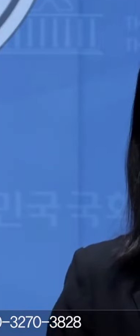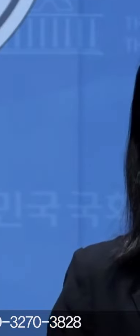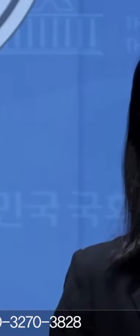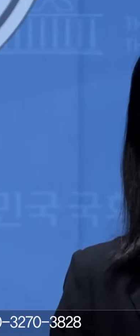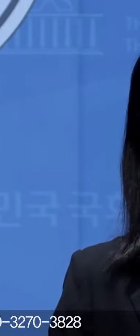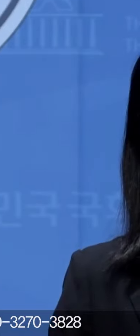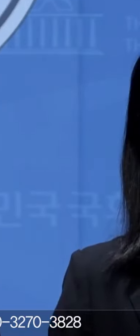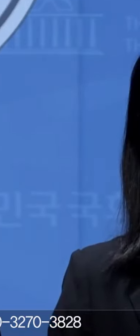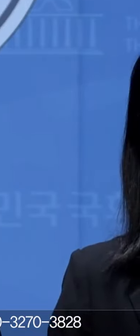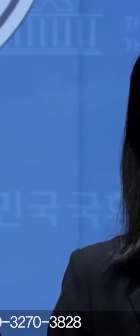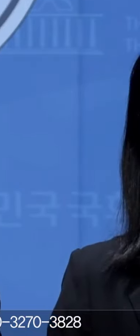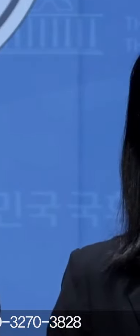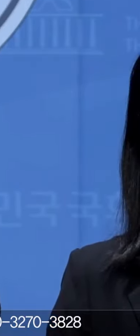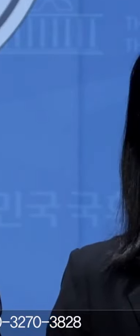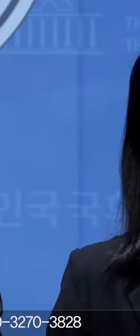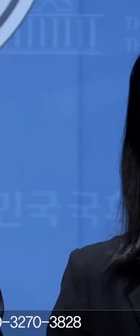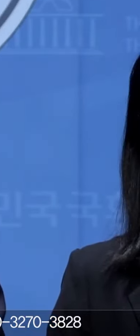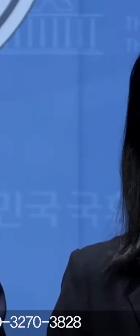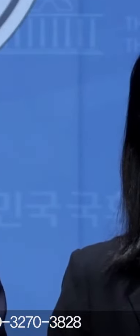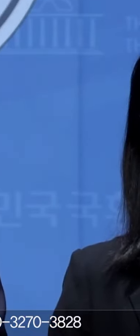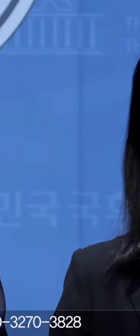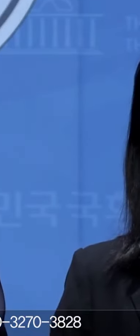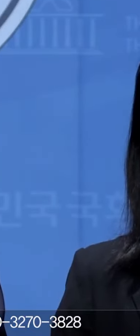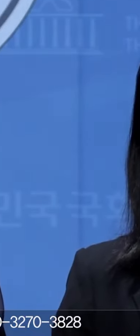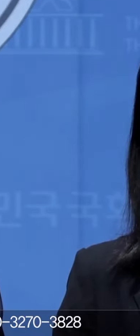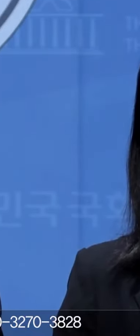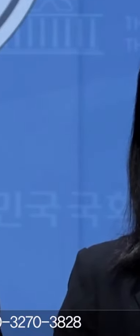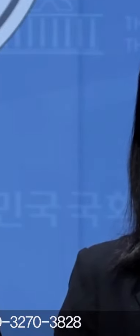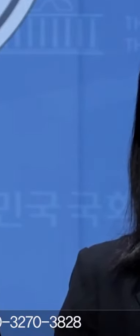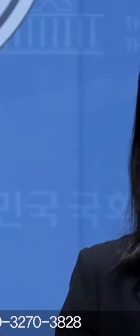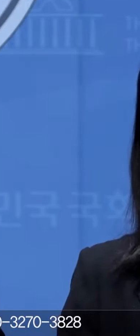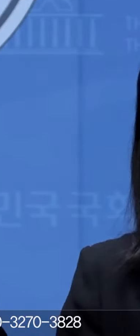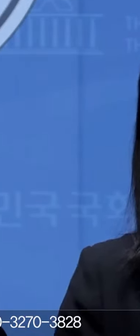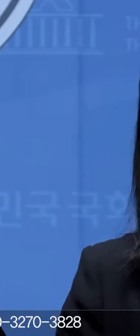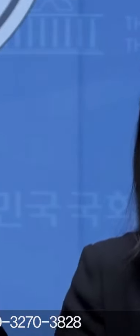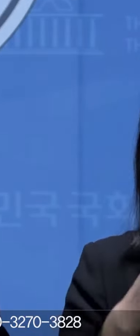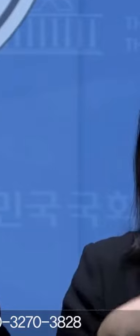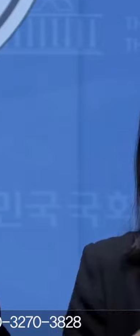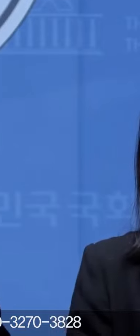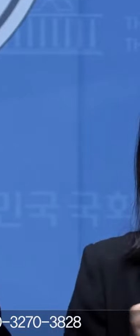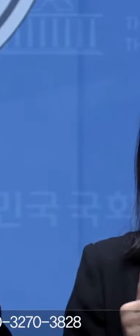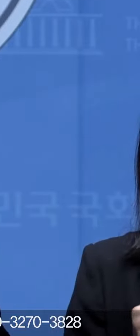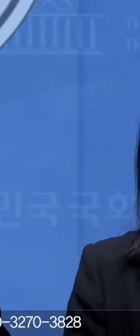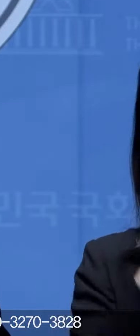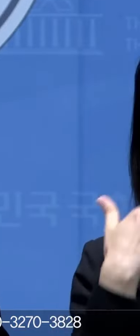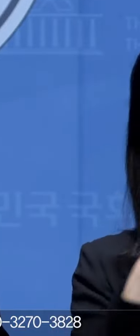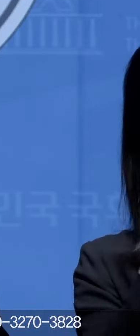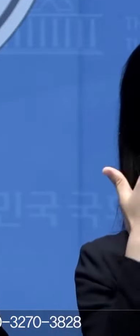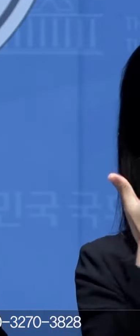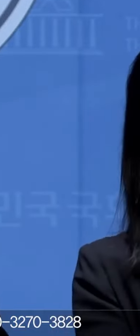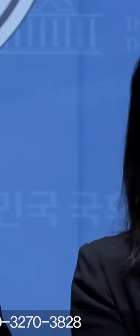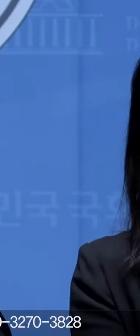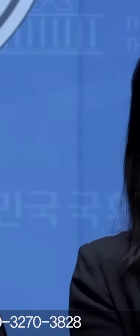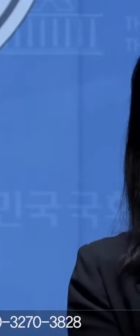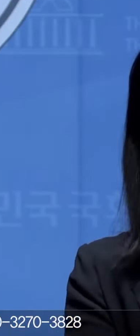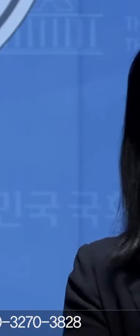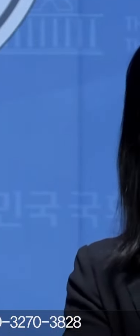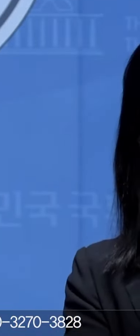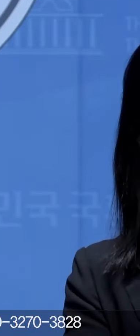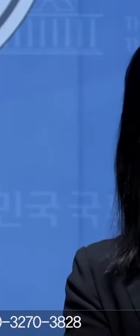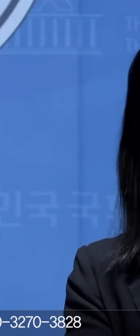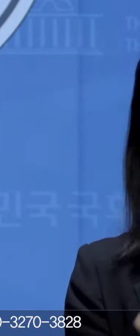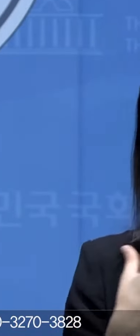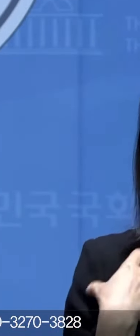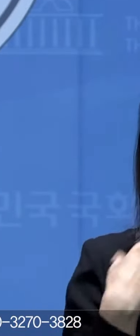하고 그리고 성명서를 낭독하도록 하겠습니다 오늘 참석하신 분들은 오늘 대정부 지리가 예정되어 있는 의원님들